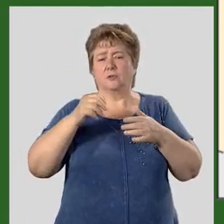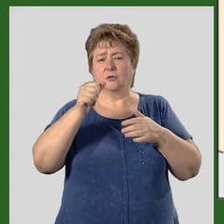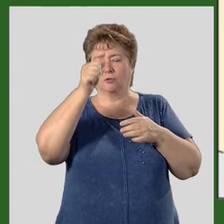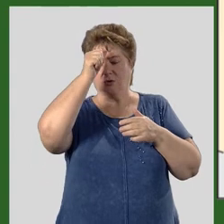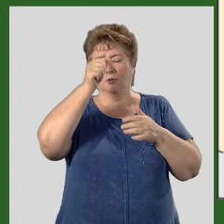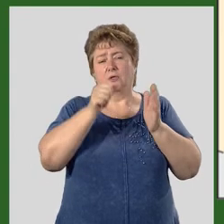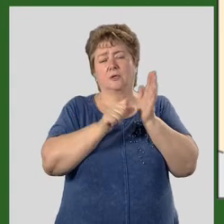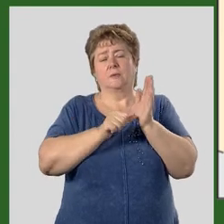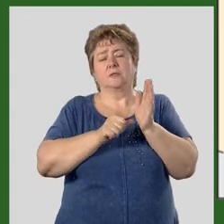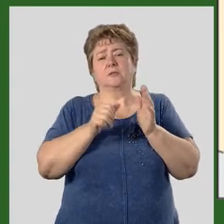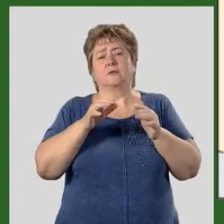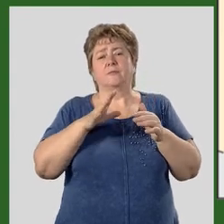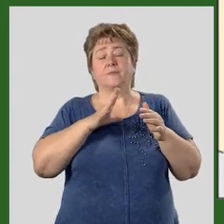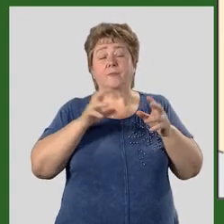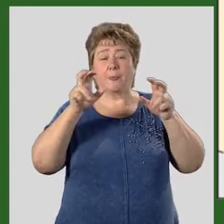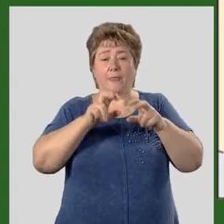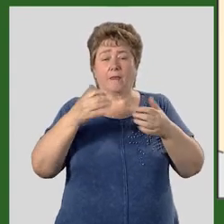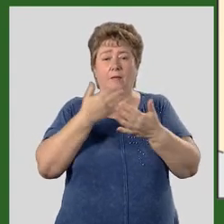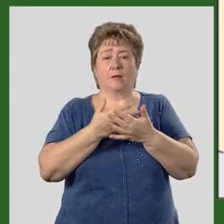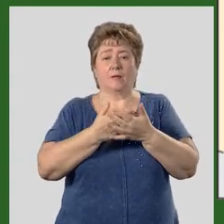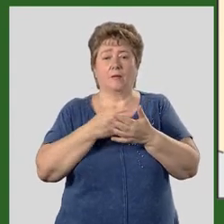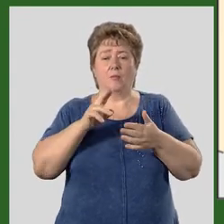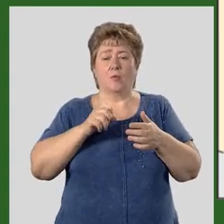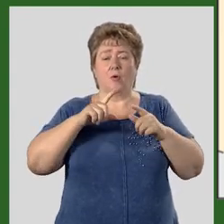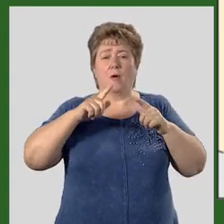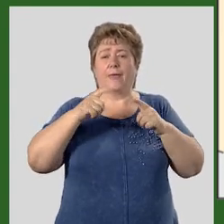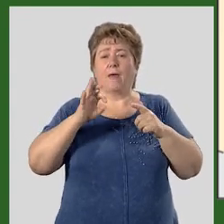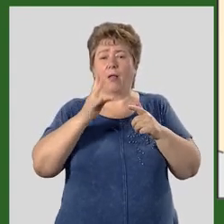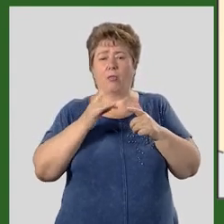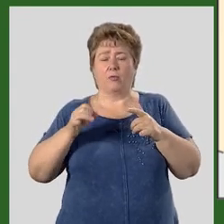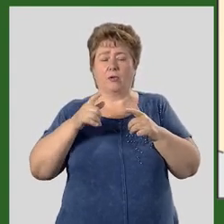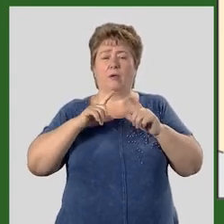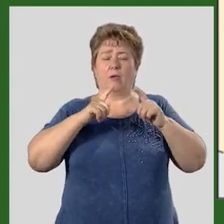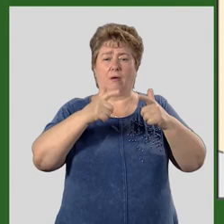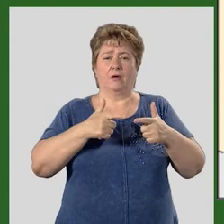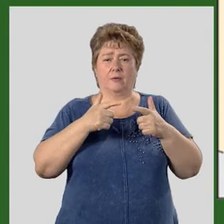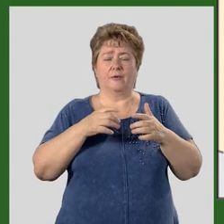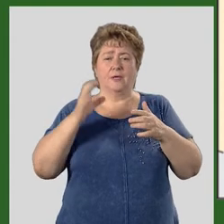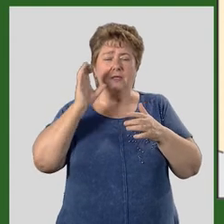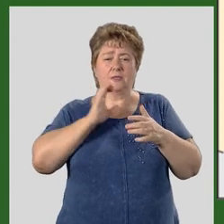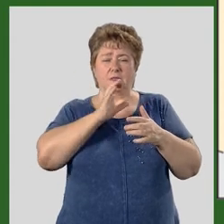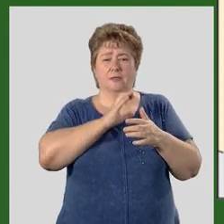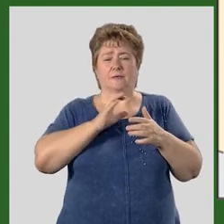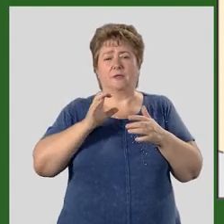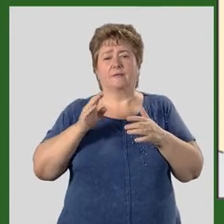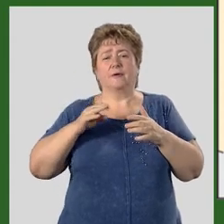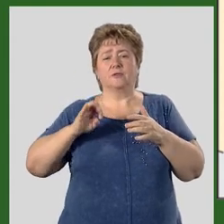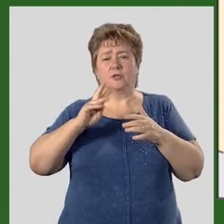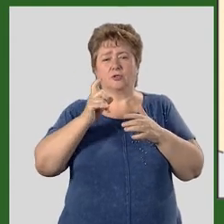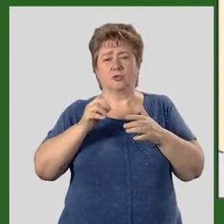полугода экспедиция собирала данные по геологии и географии Северного Тяньшаня